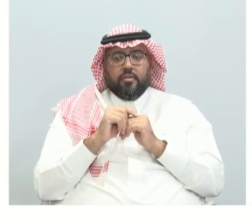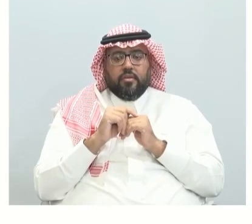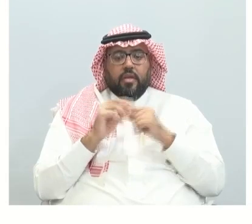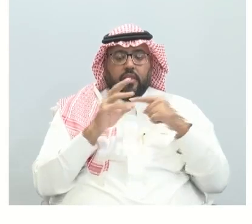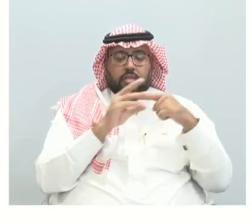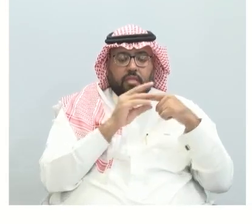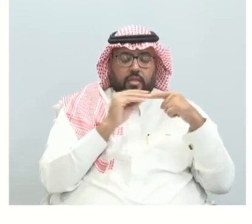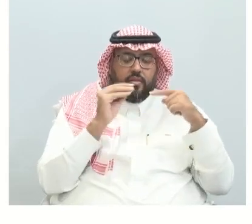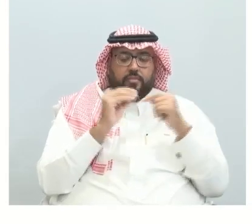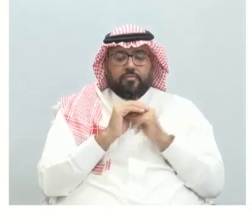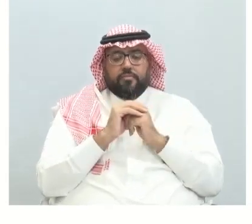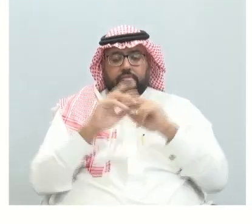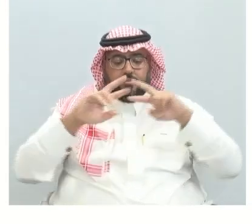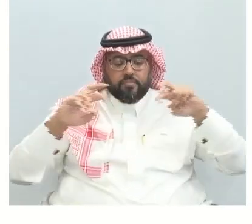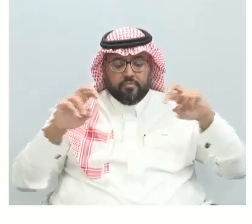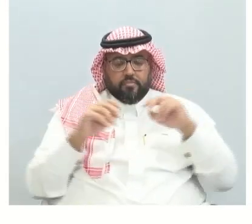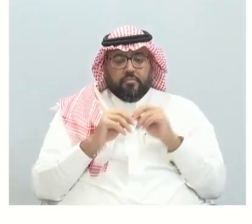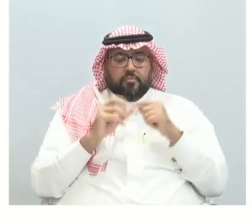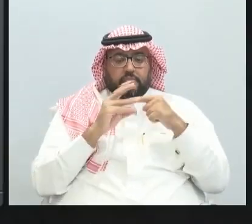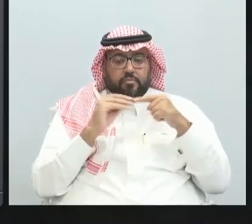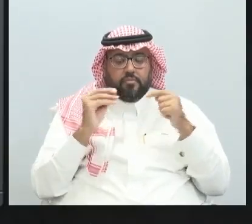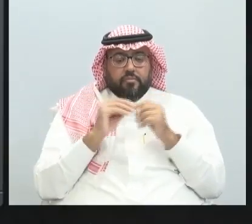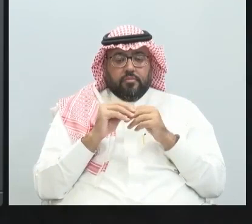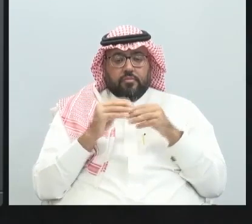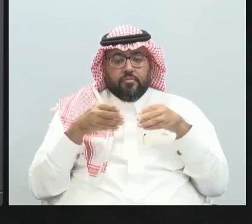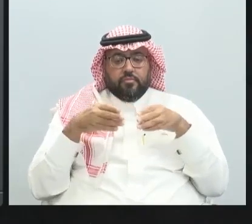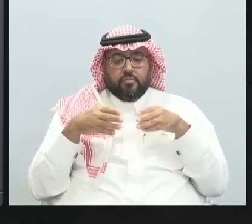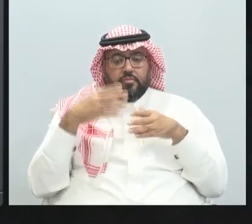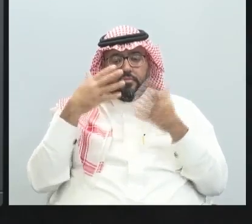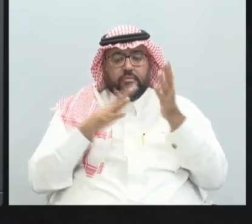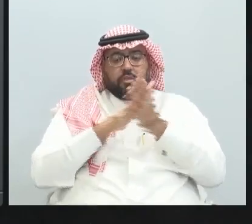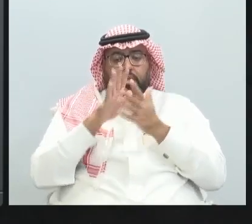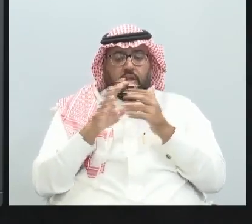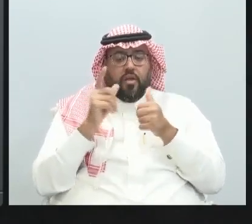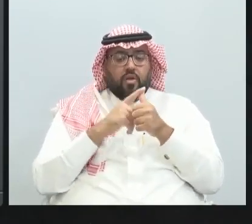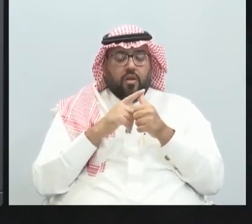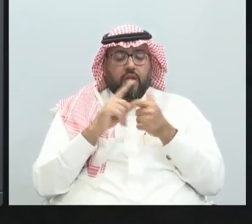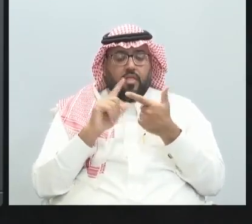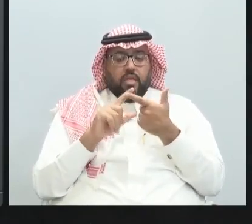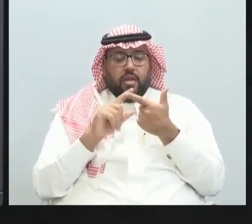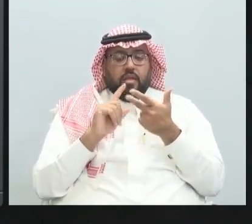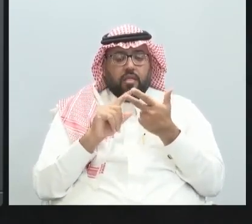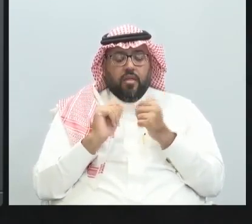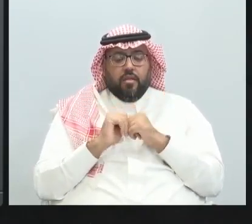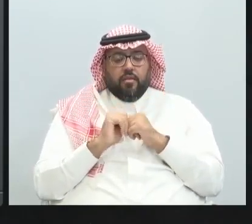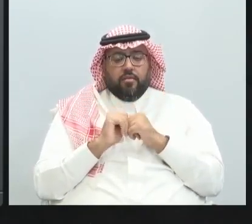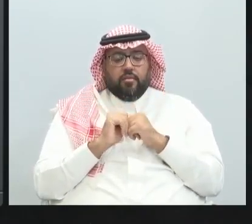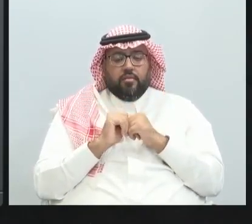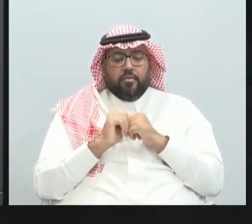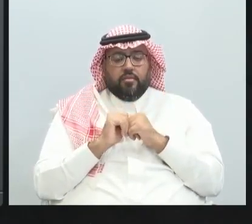الطرح نبحث عن اشاره الطرح هل هي اشاره الاولى ام الثانيه ام الثالثه